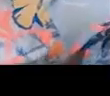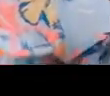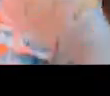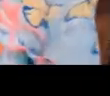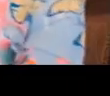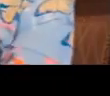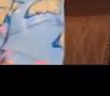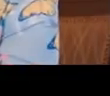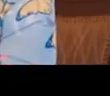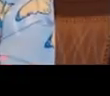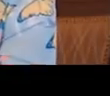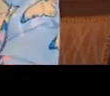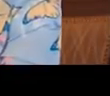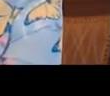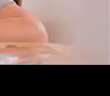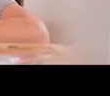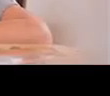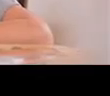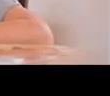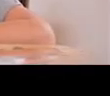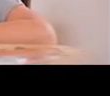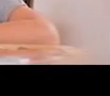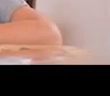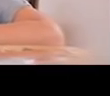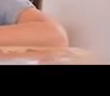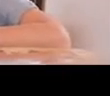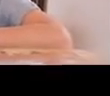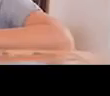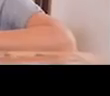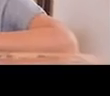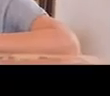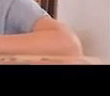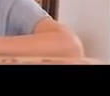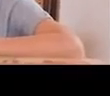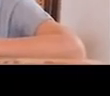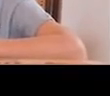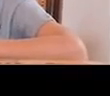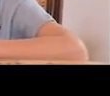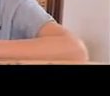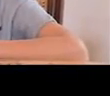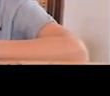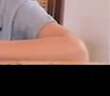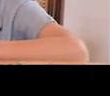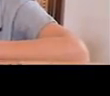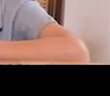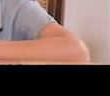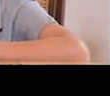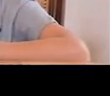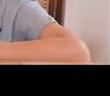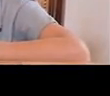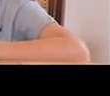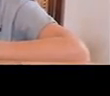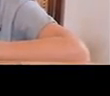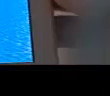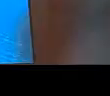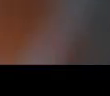Bolajonim. Ana endi sen darslarni mustaqil o'rganishing uchun turli video darslar internet tarmog'ida joylandi.